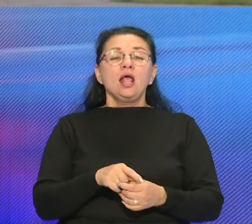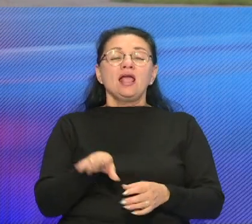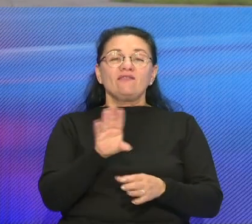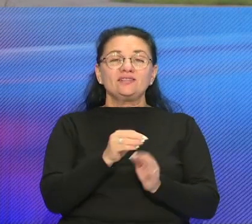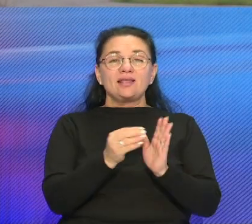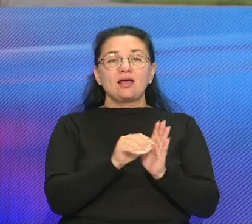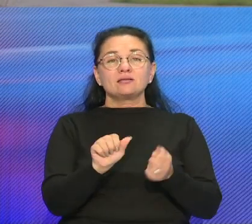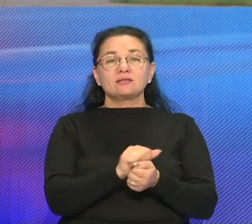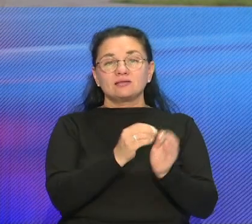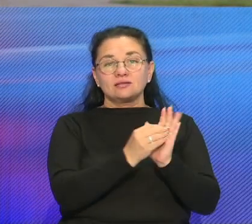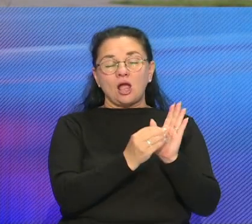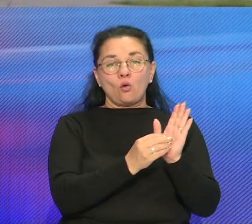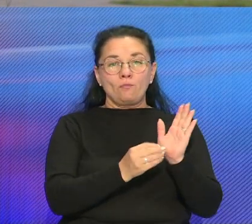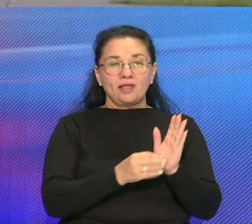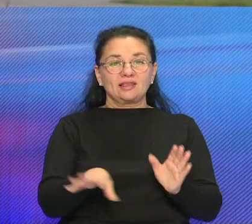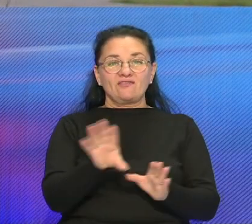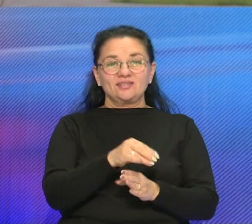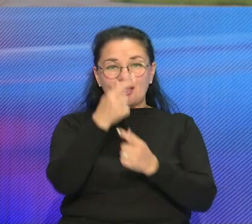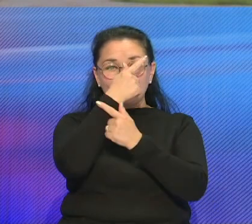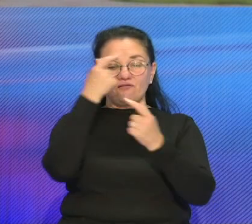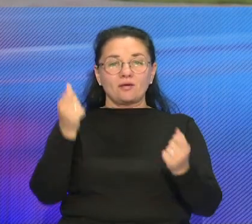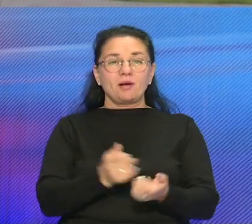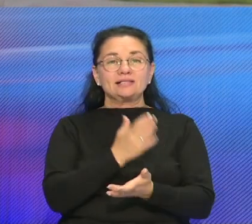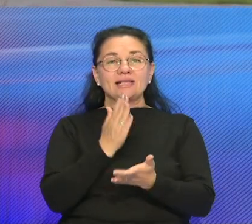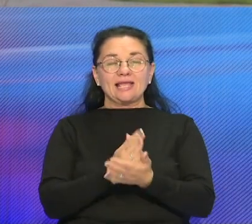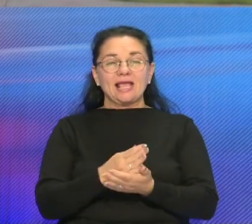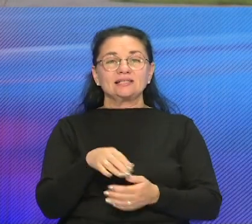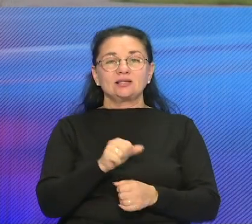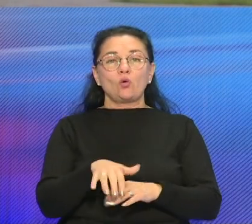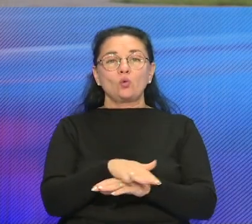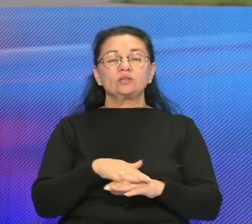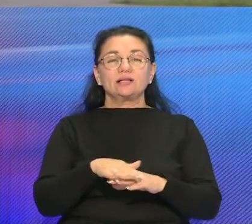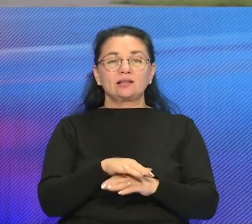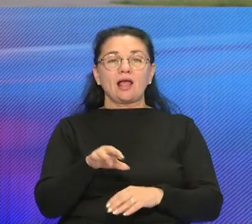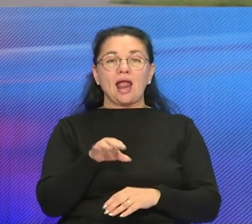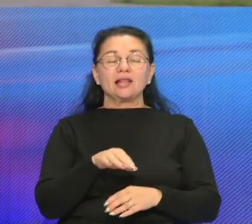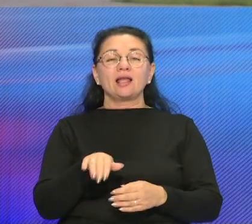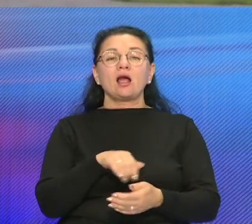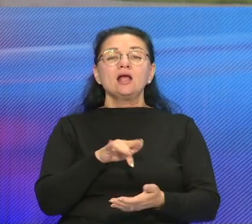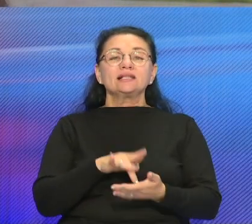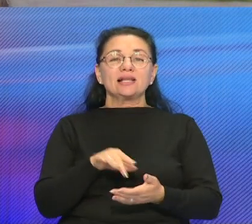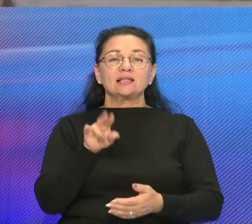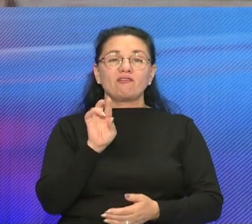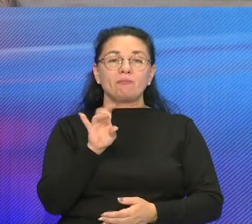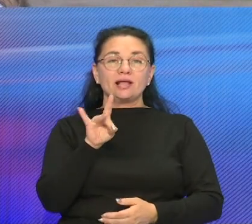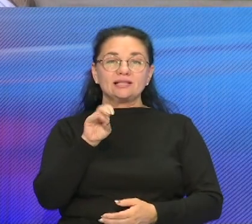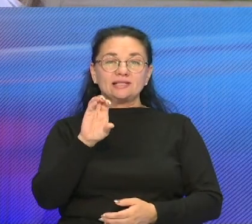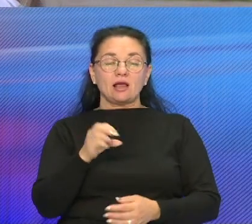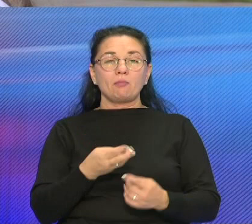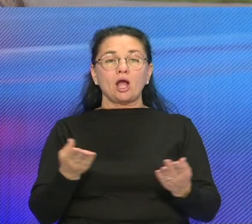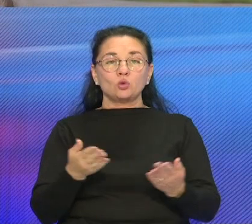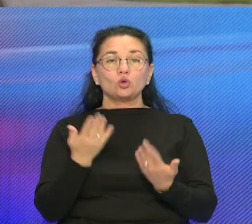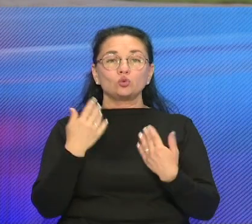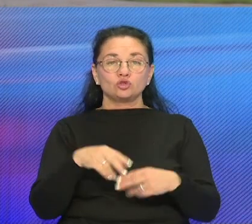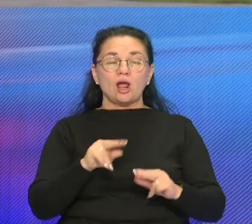документов. Вся информация есть у территориальных комитетов БРСМ, она доводится до ребят, которые уже отработали.